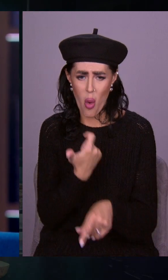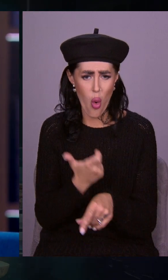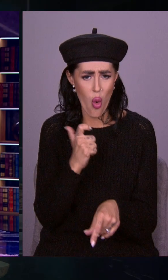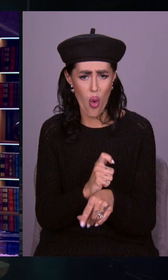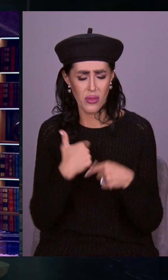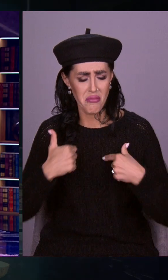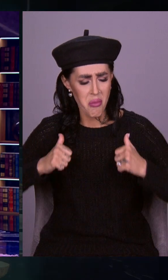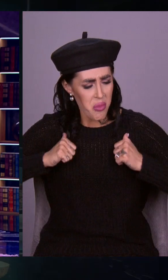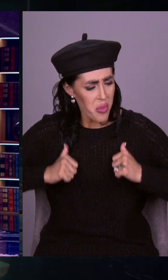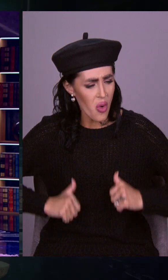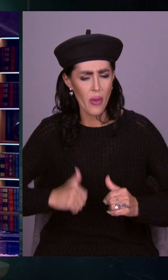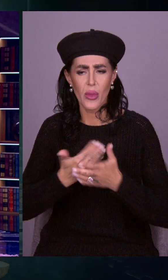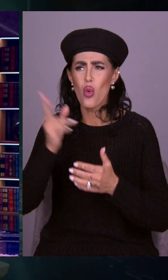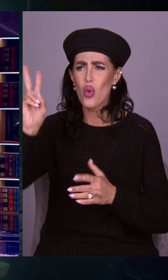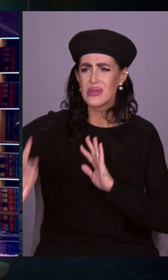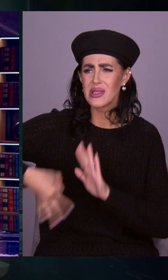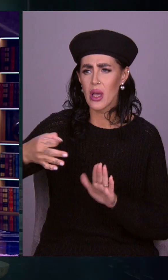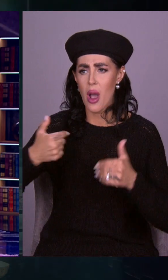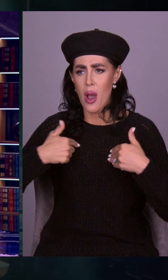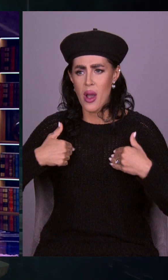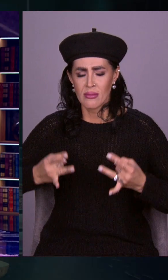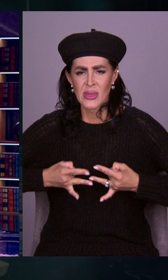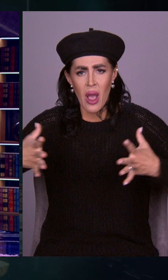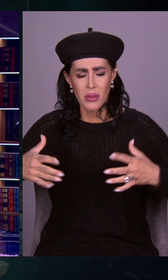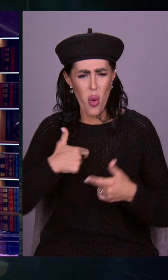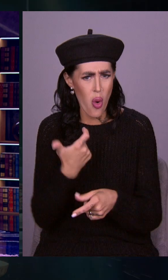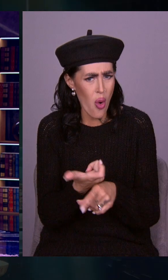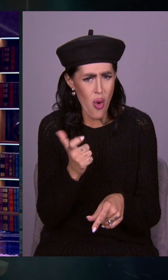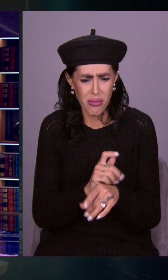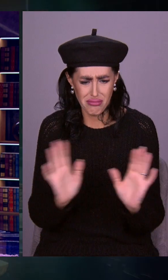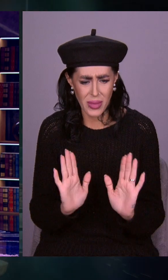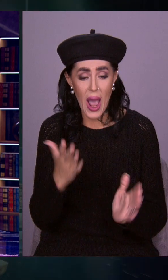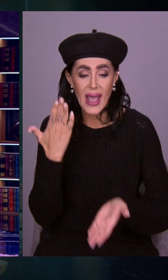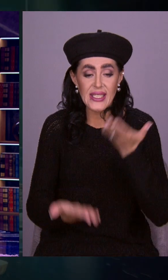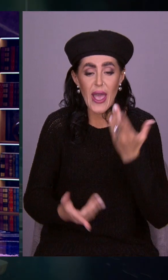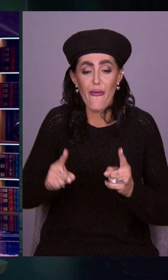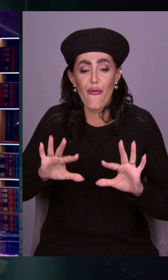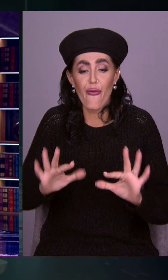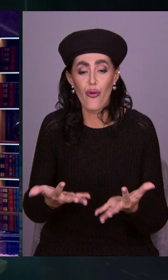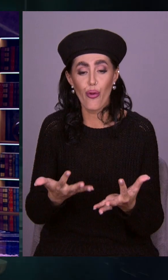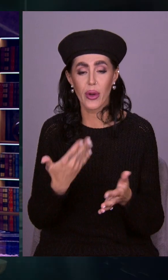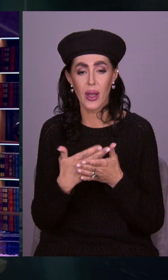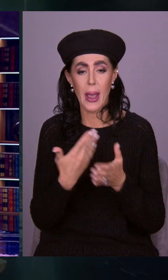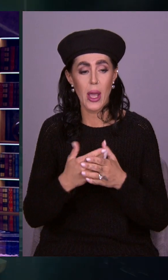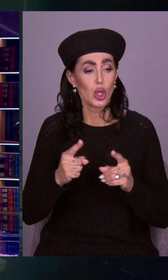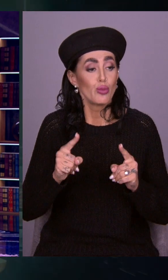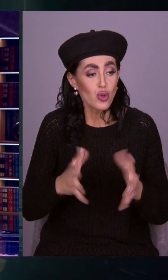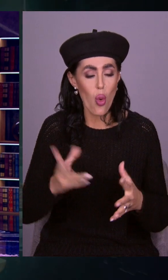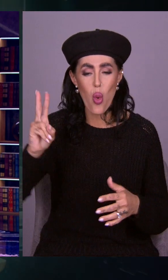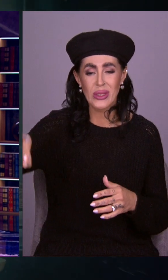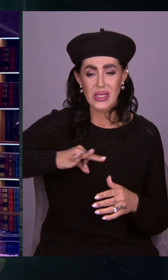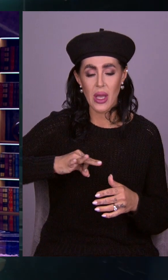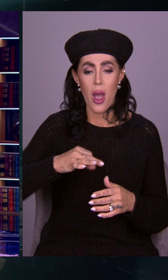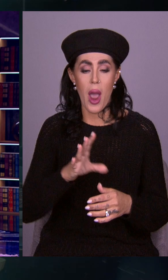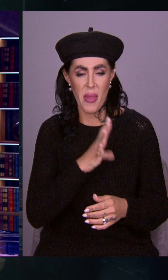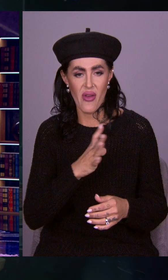мене вкрай важко вивести із себе, але якщо все ж таки не відбувається, то, мабуть, просто гучніше стає. Я зрозуміла. Я ж можу там натиснути